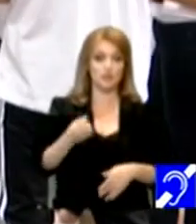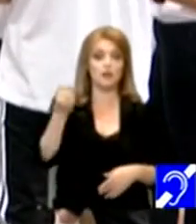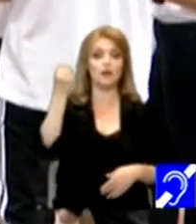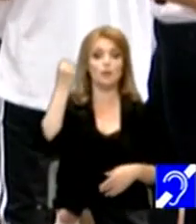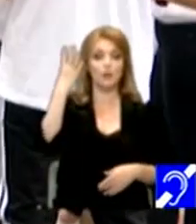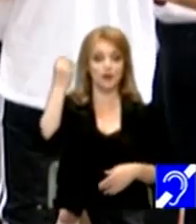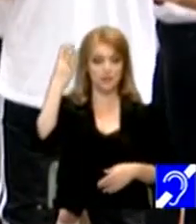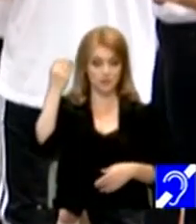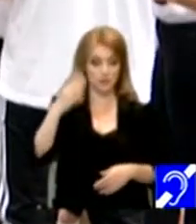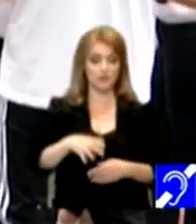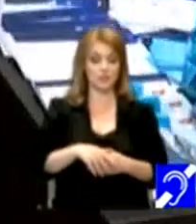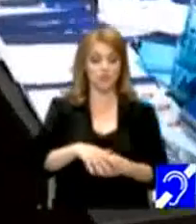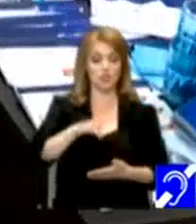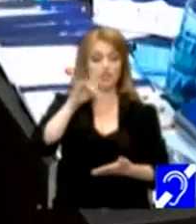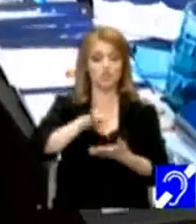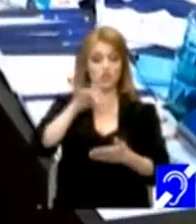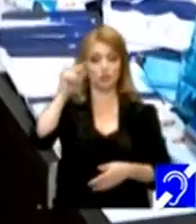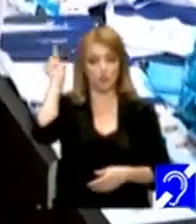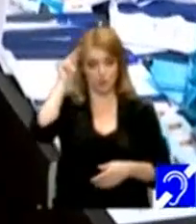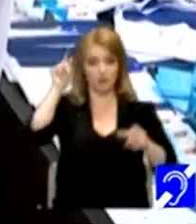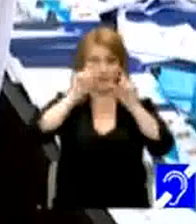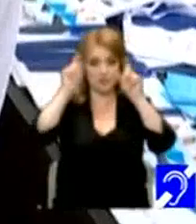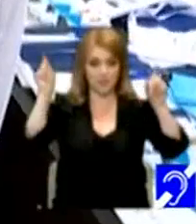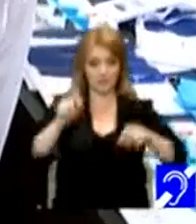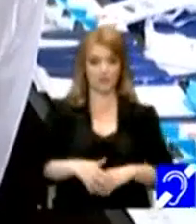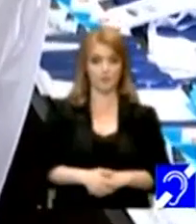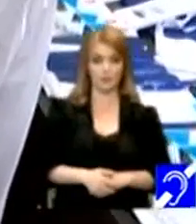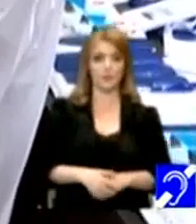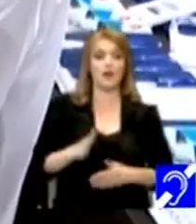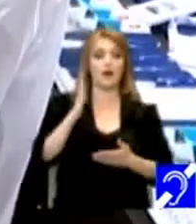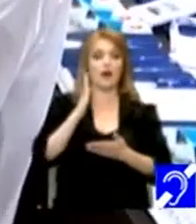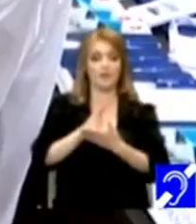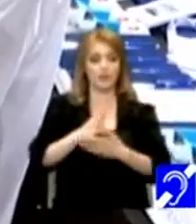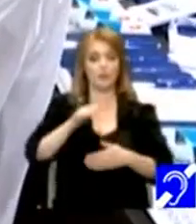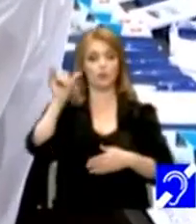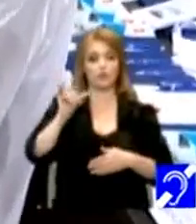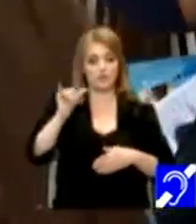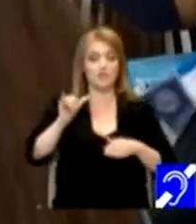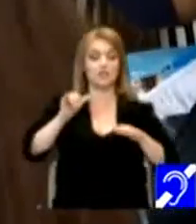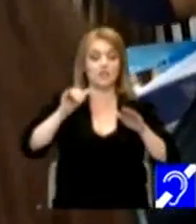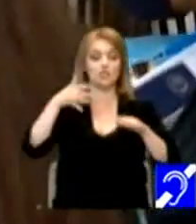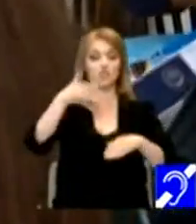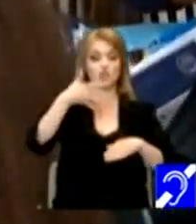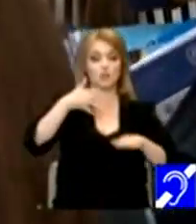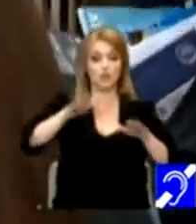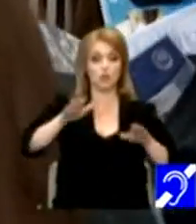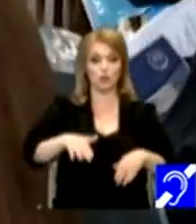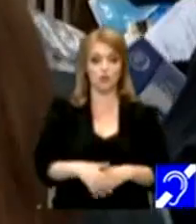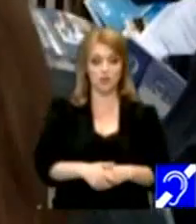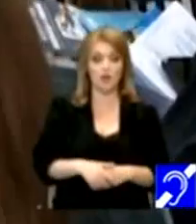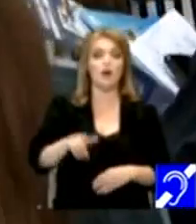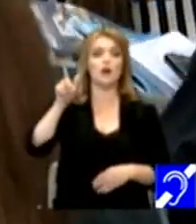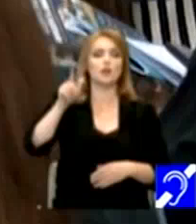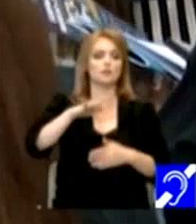14 centre universitare în acest moment. La studiile universitare sunt în jur de 5.000 de locuri. Reprezentanții universităților din